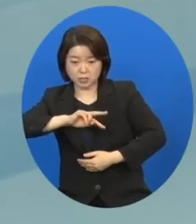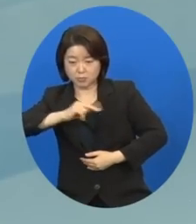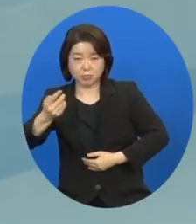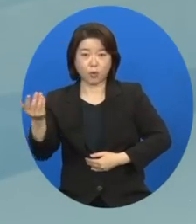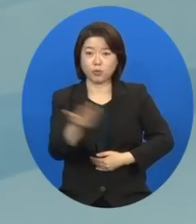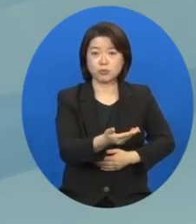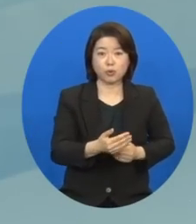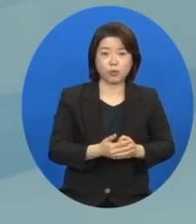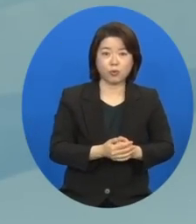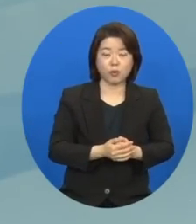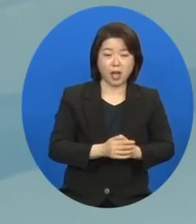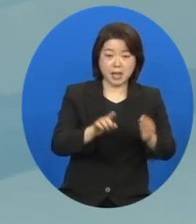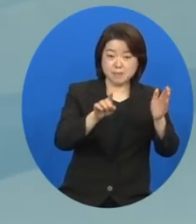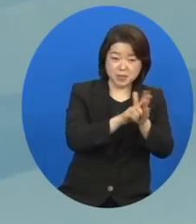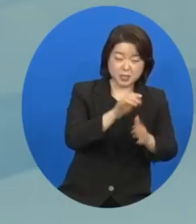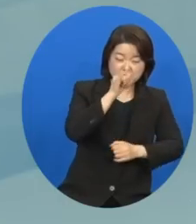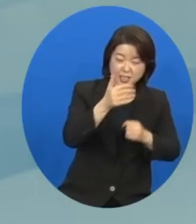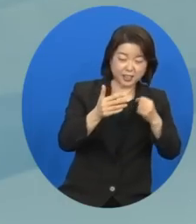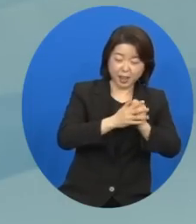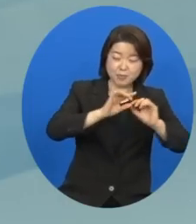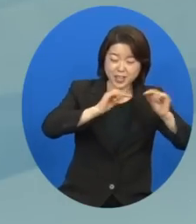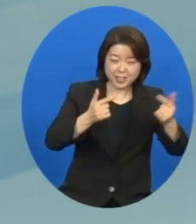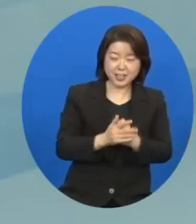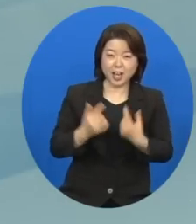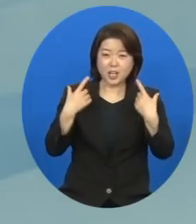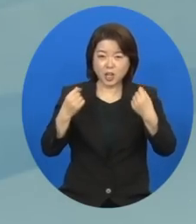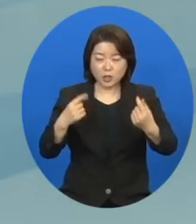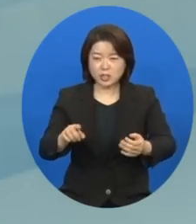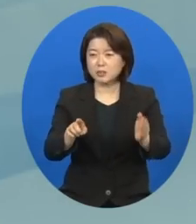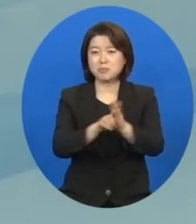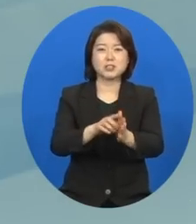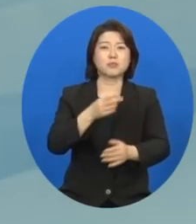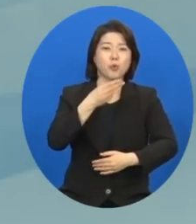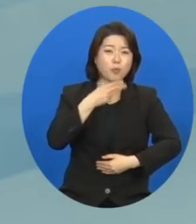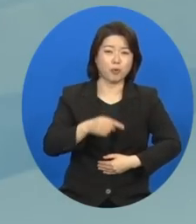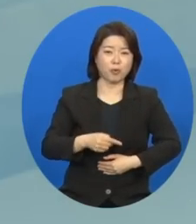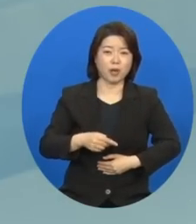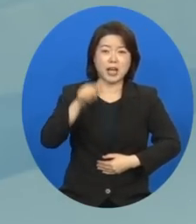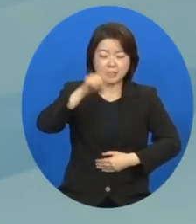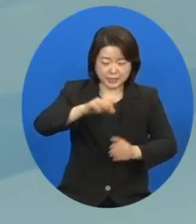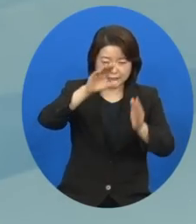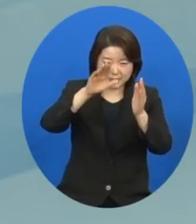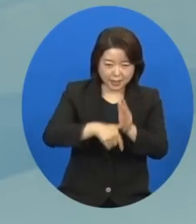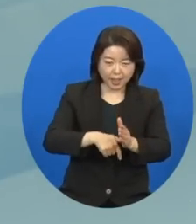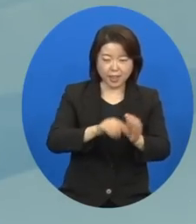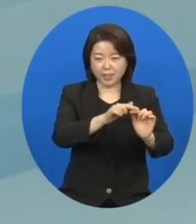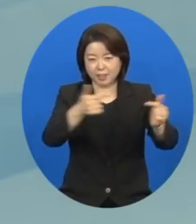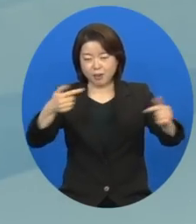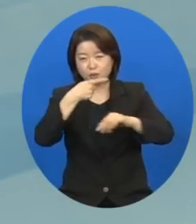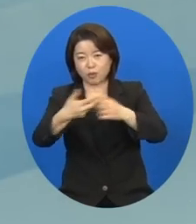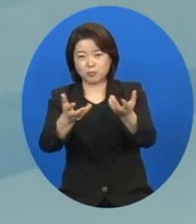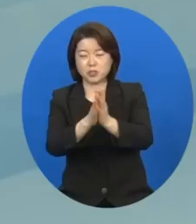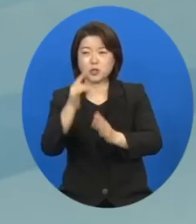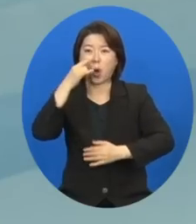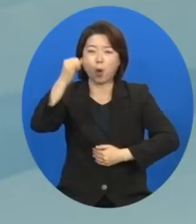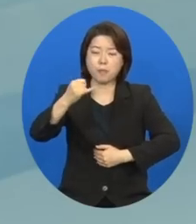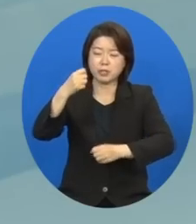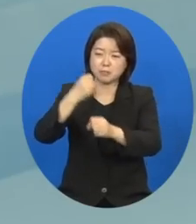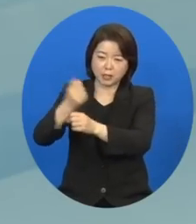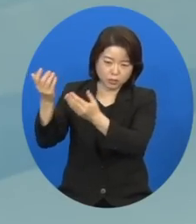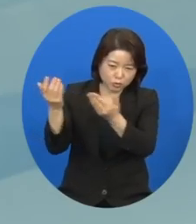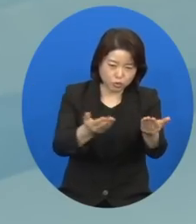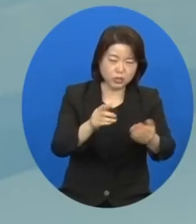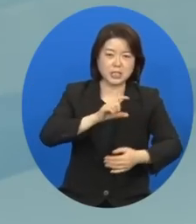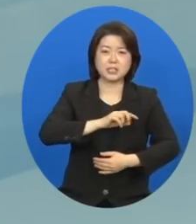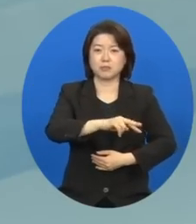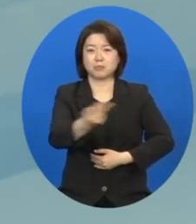그녀가 믿음이 있어서가 아니고 여전히 없을 그때에 여러 민족의 어머니가 되게 하겠다라고 이름을